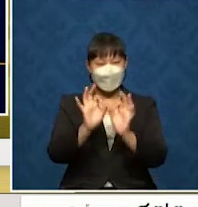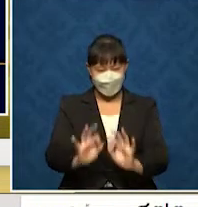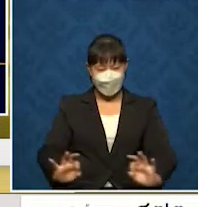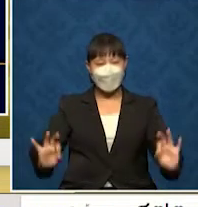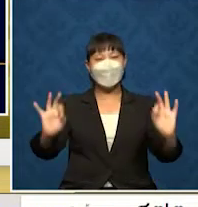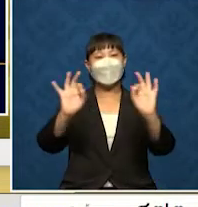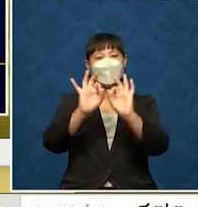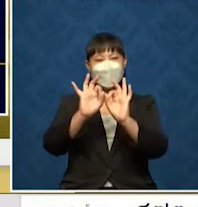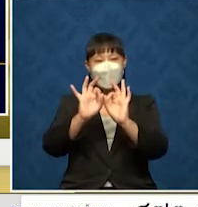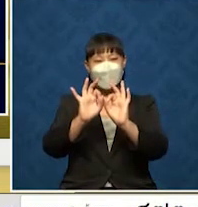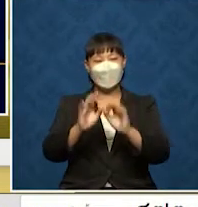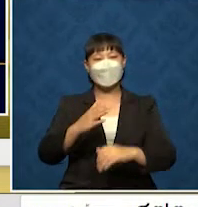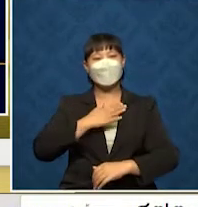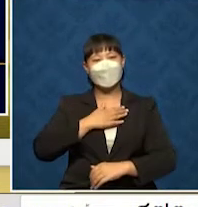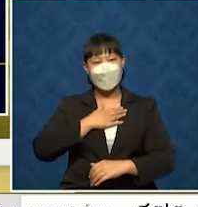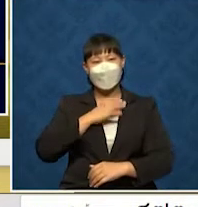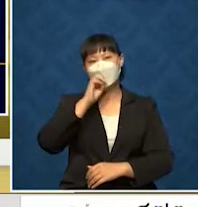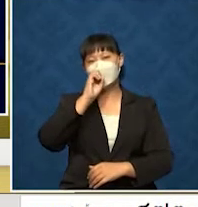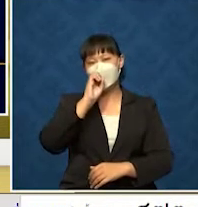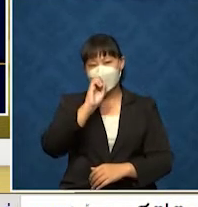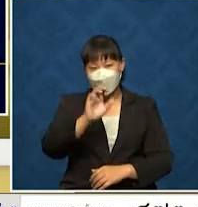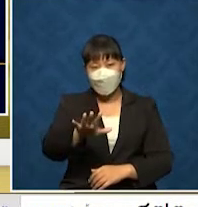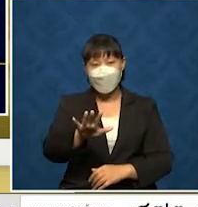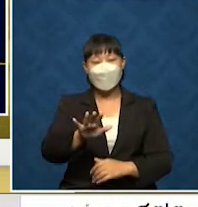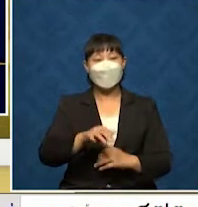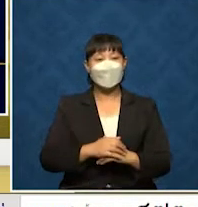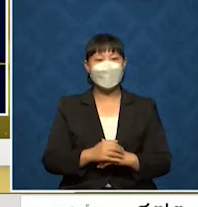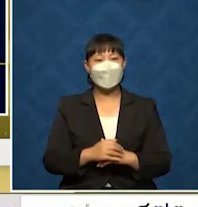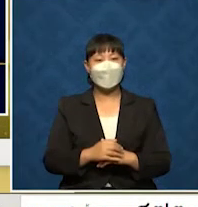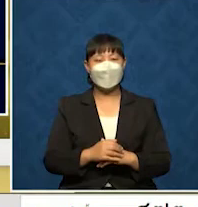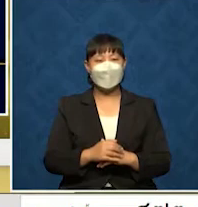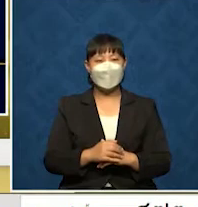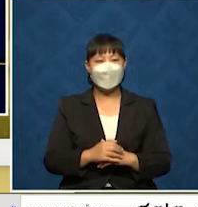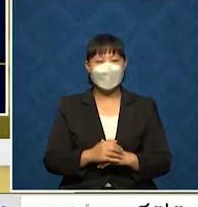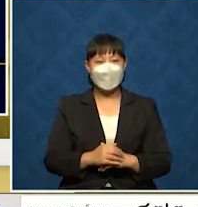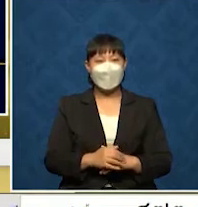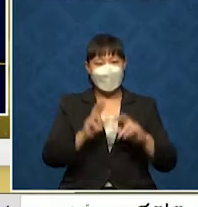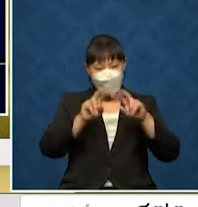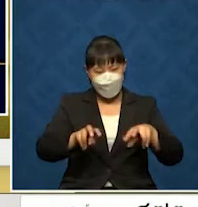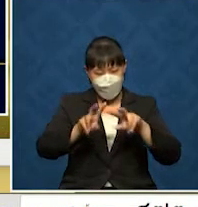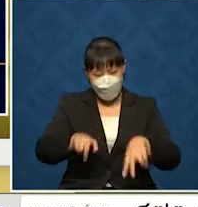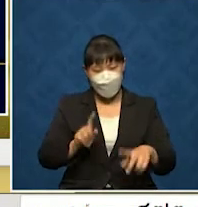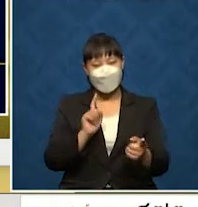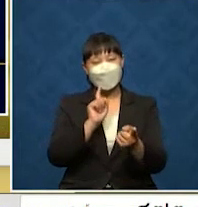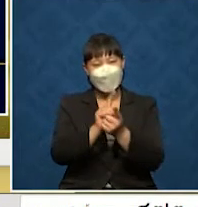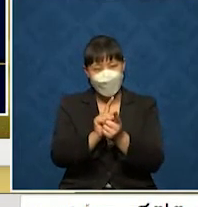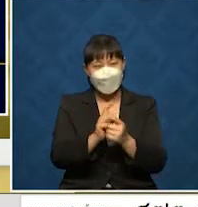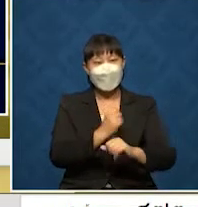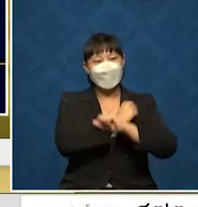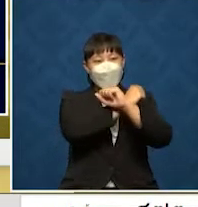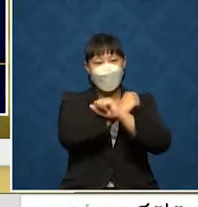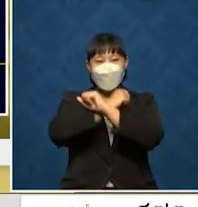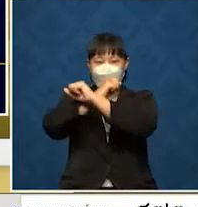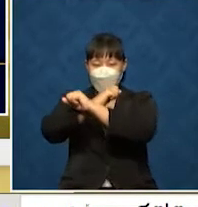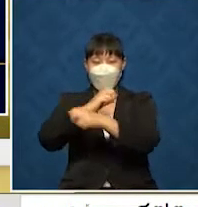สิ่งหนึ่งที่ผมได้บอกว่าเราได้ค้นพบในแนวทางของการปราบปรามและแก้ไขปัญห